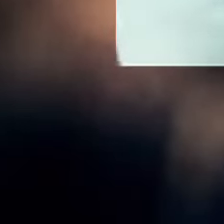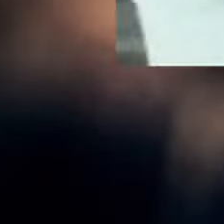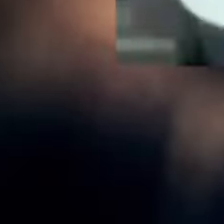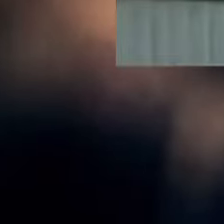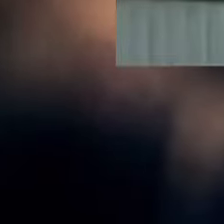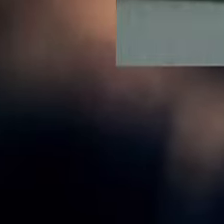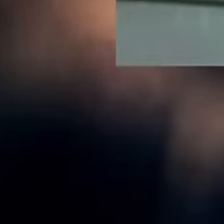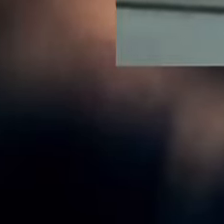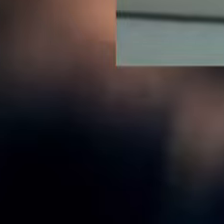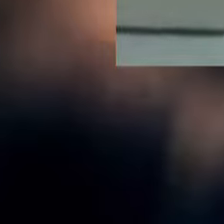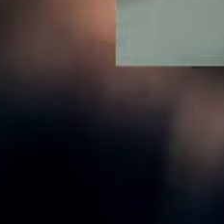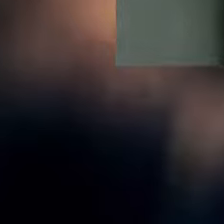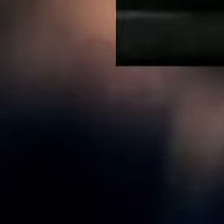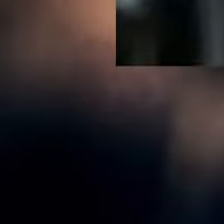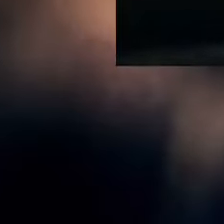خروف